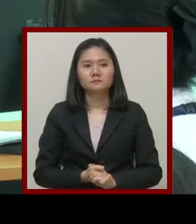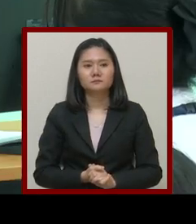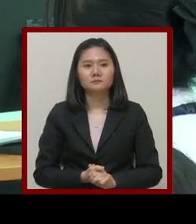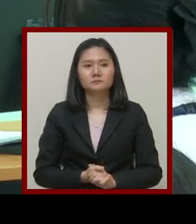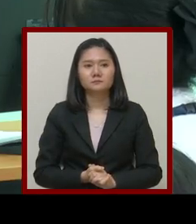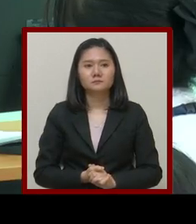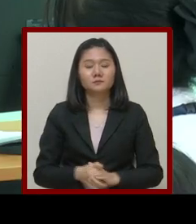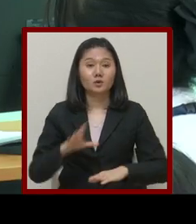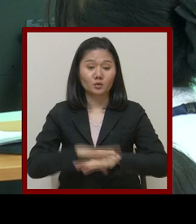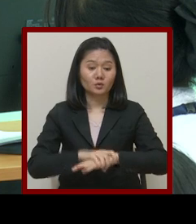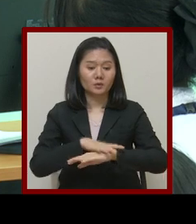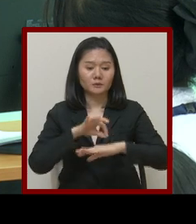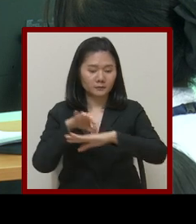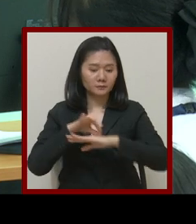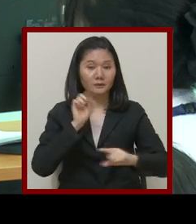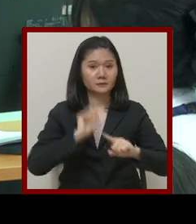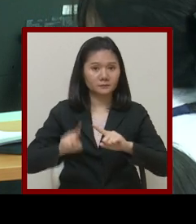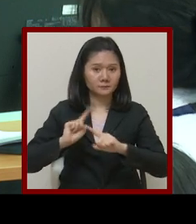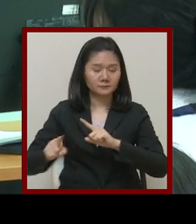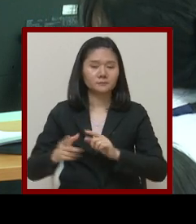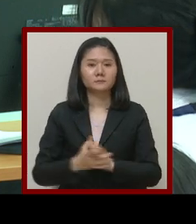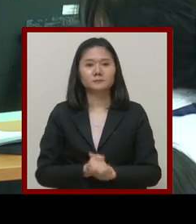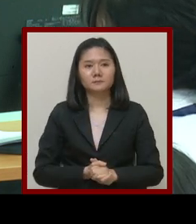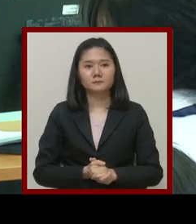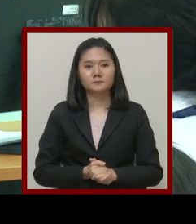หรือการนวดเฉพาะจุดเฉพาะส่วนไปนะคะ